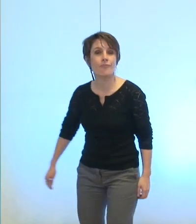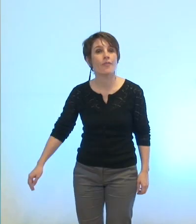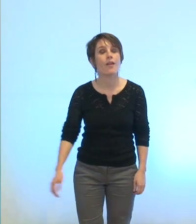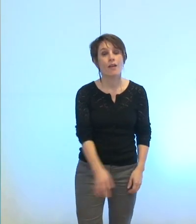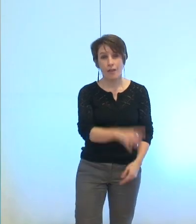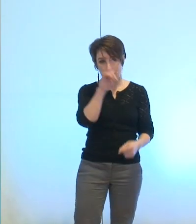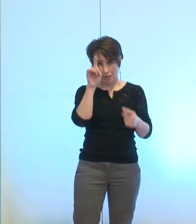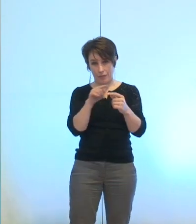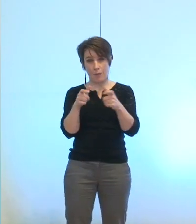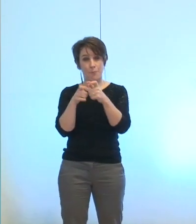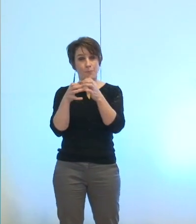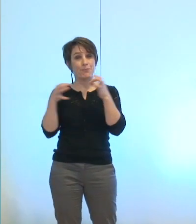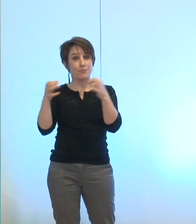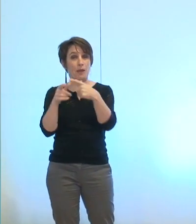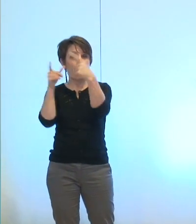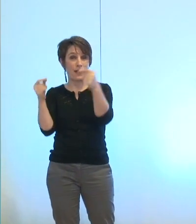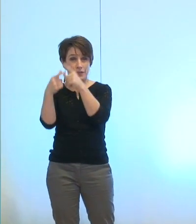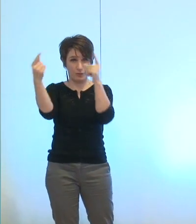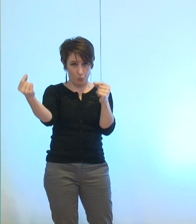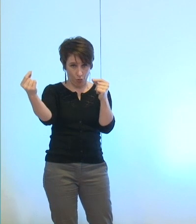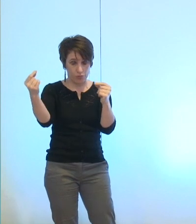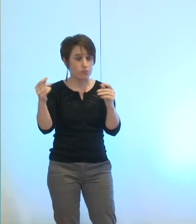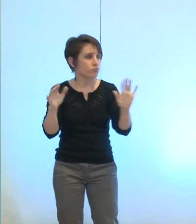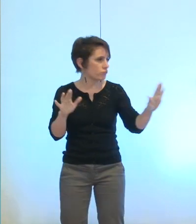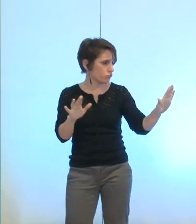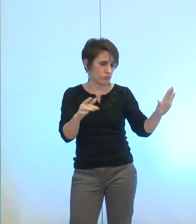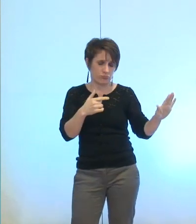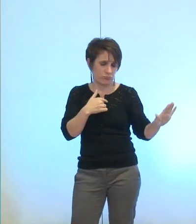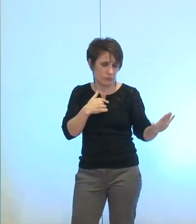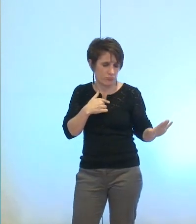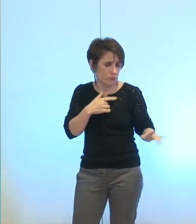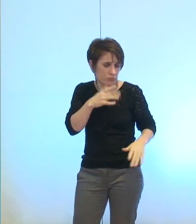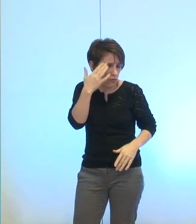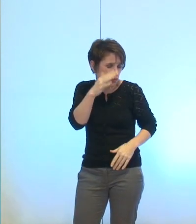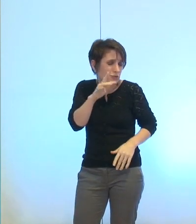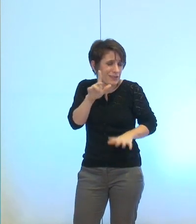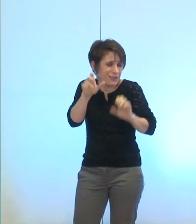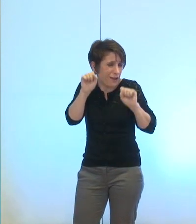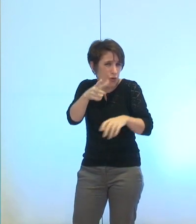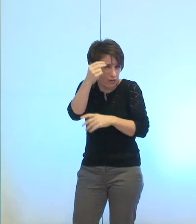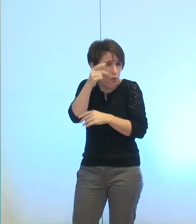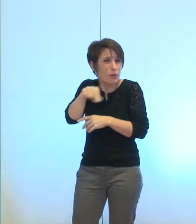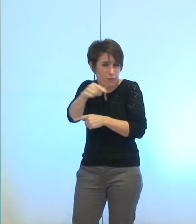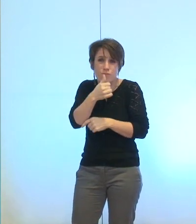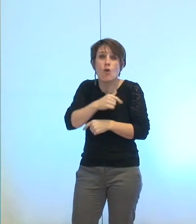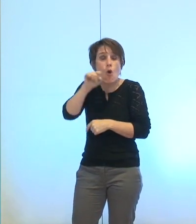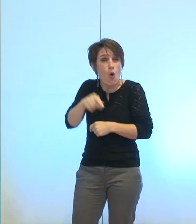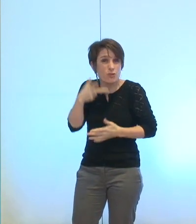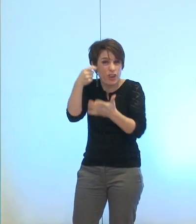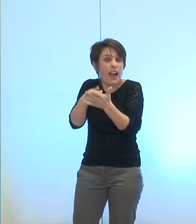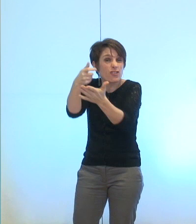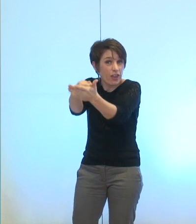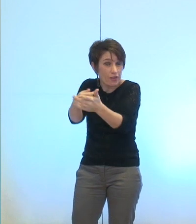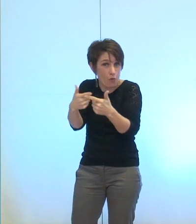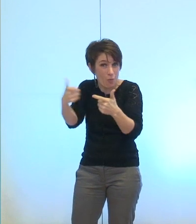entendonsnous bien je ne conteste pas la Val jque et votre obligation de racheter c'est d'ailleurs parce que vous avez